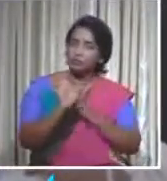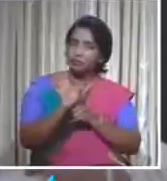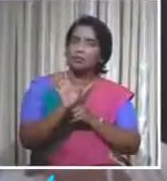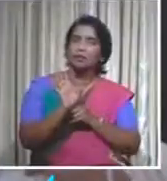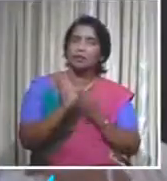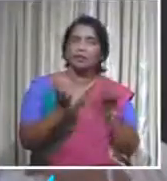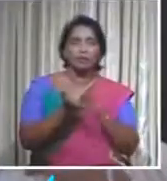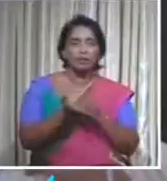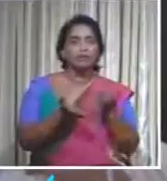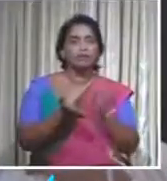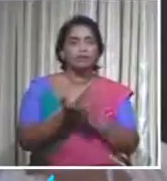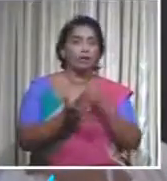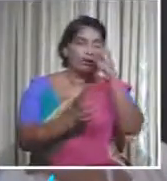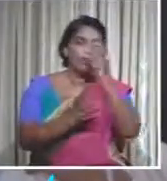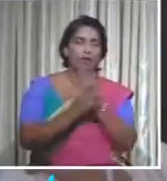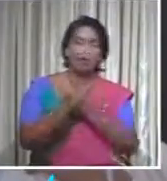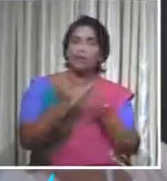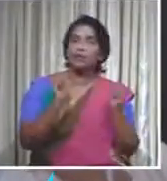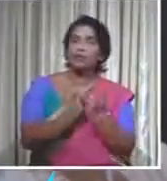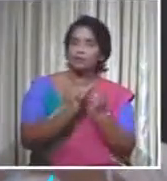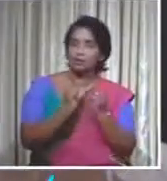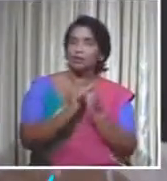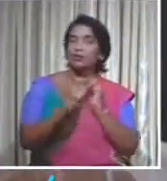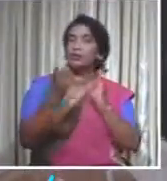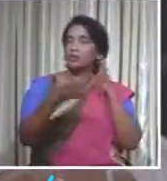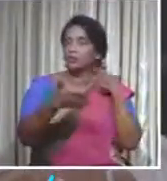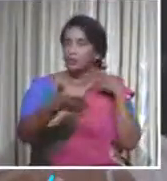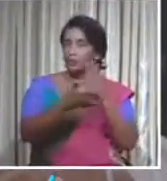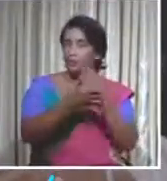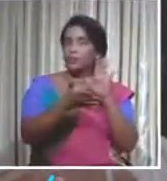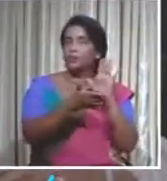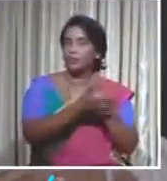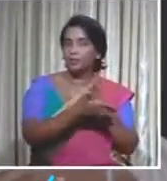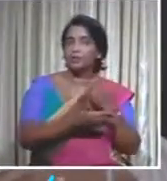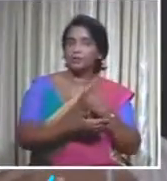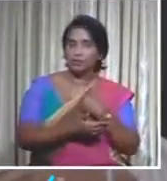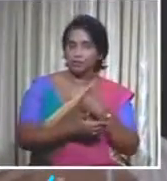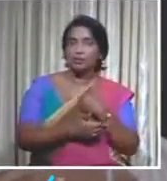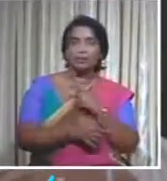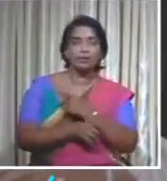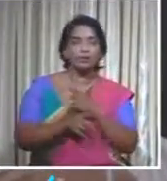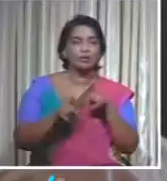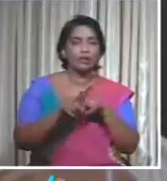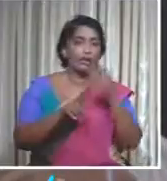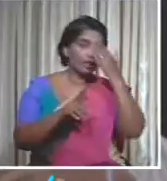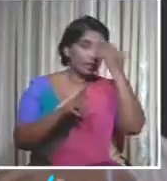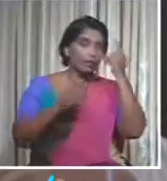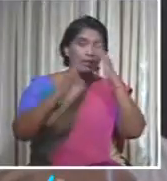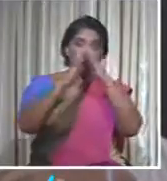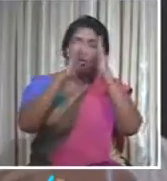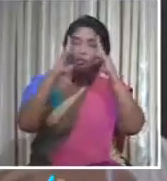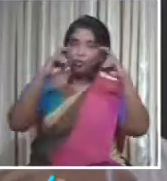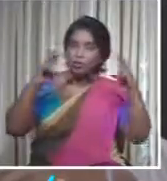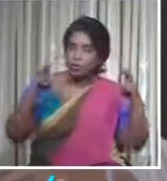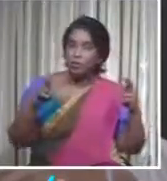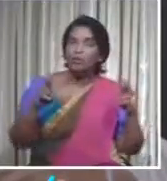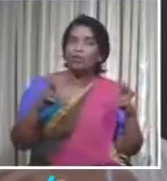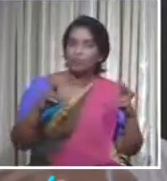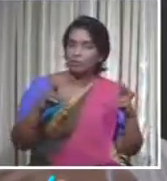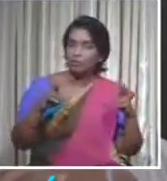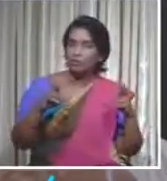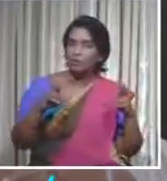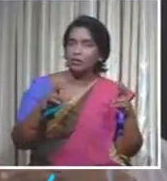नानकू मूं तेल अंद आदिलिंगेश्वर आलय तुय